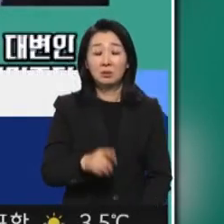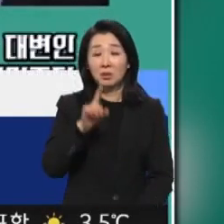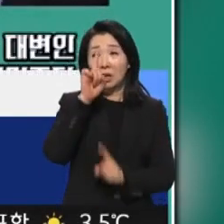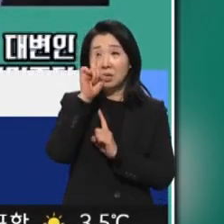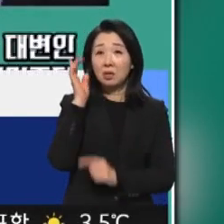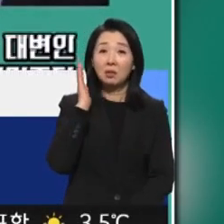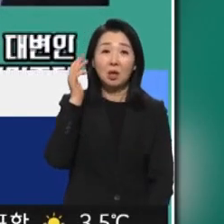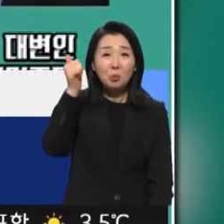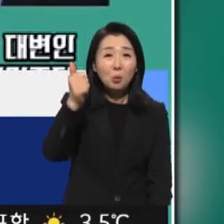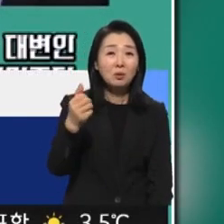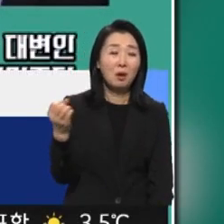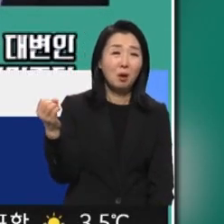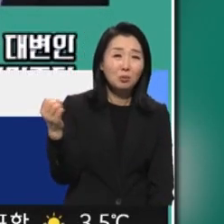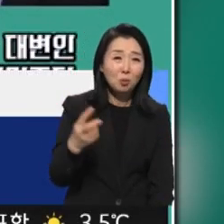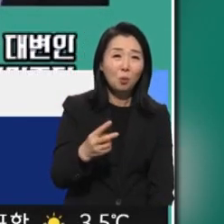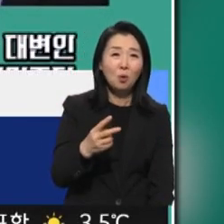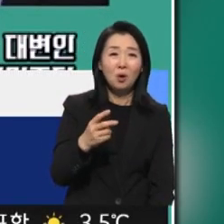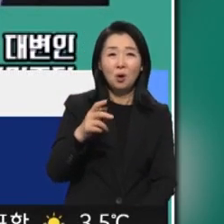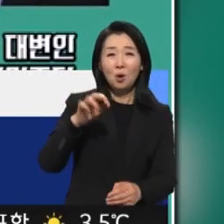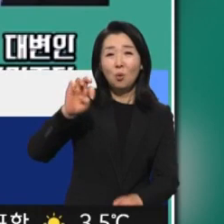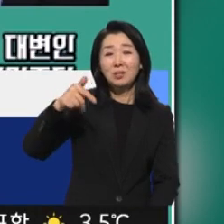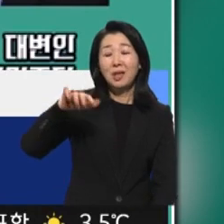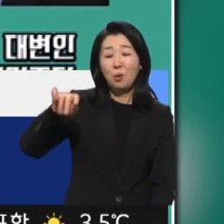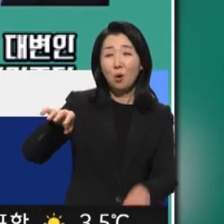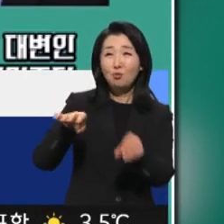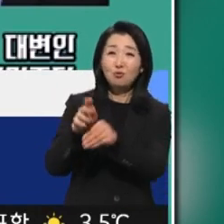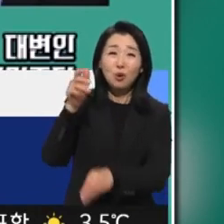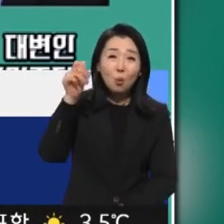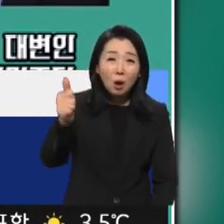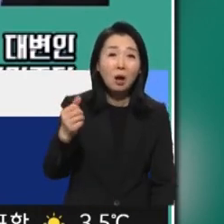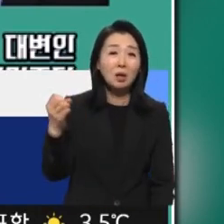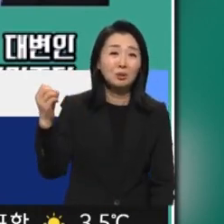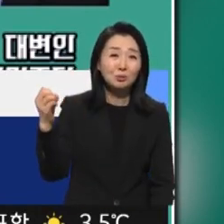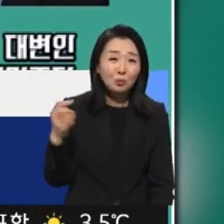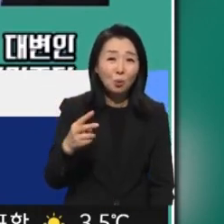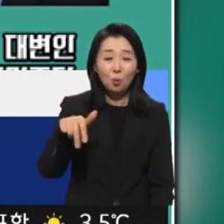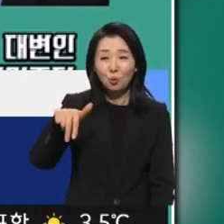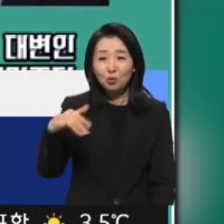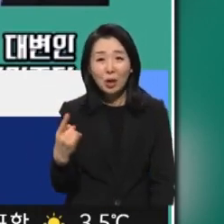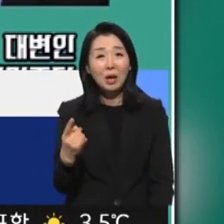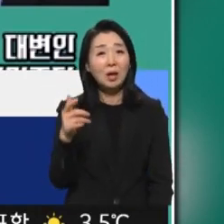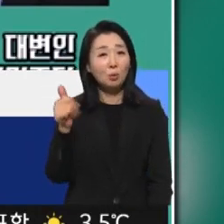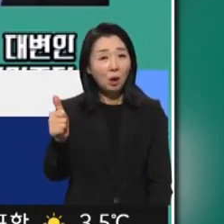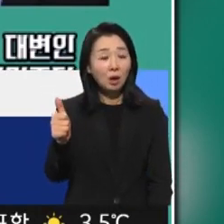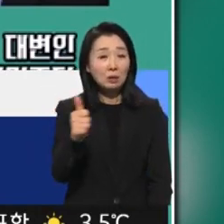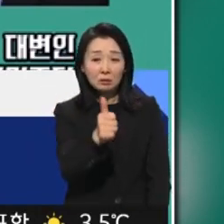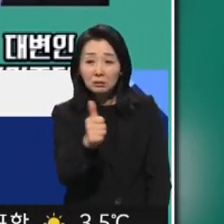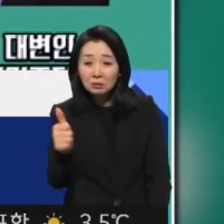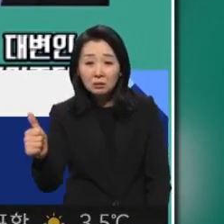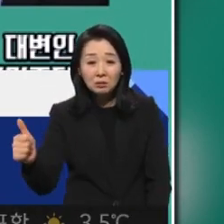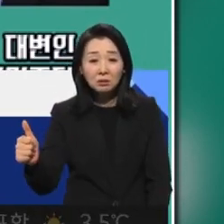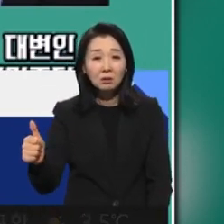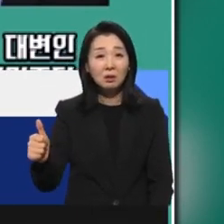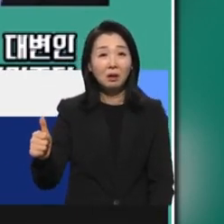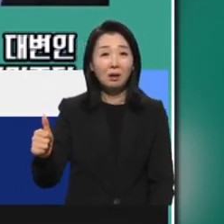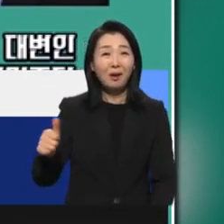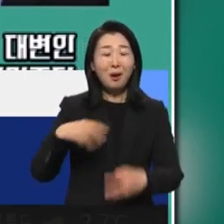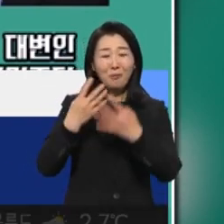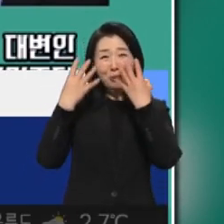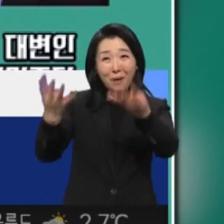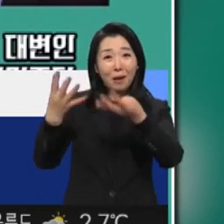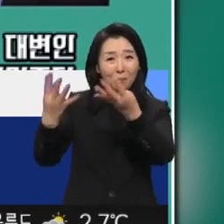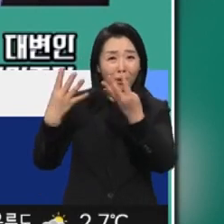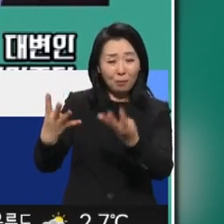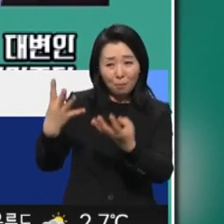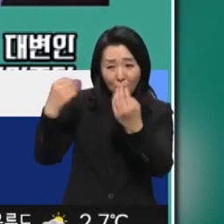전 대통령, 뭐 원세훈 전 국정원장, 추경환 뭐 전 장관 뭐 등등 해서 우르르 무더기로